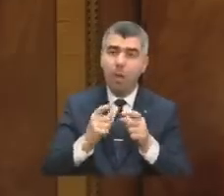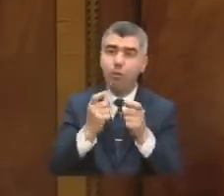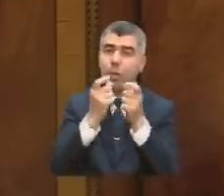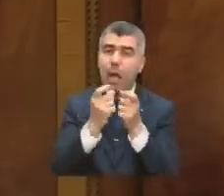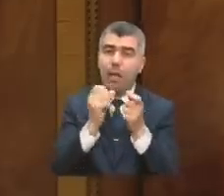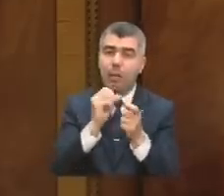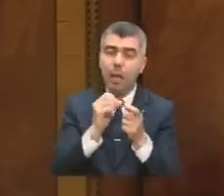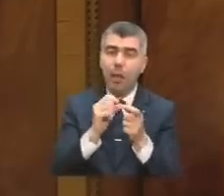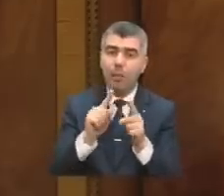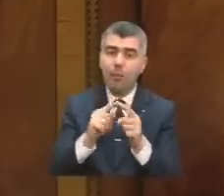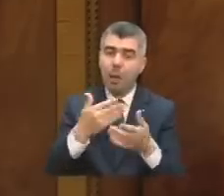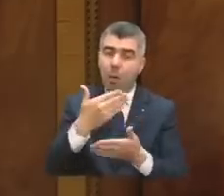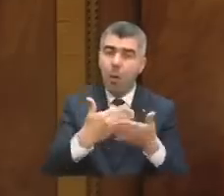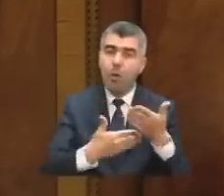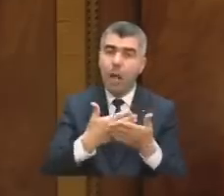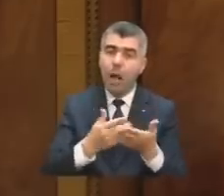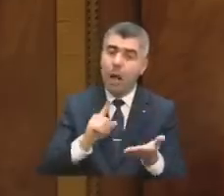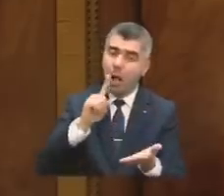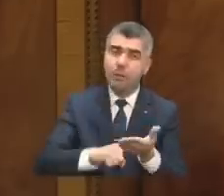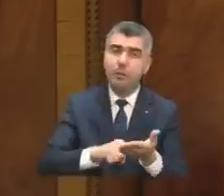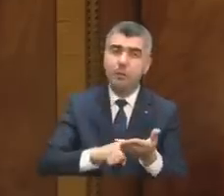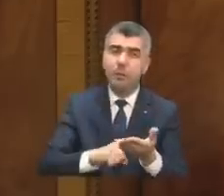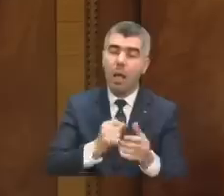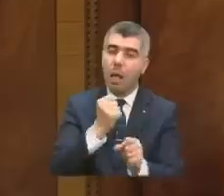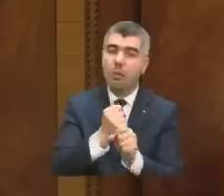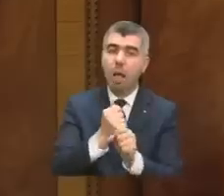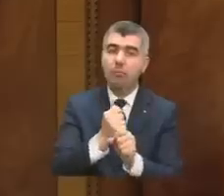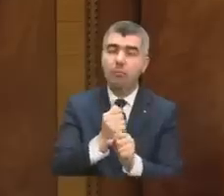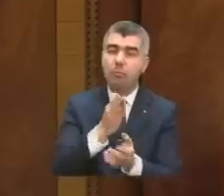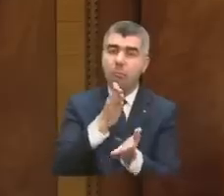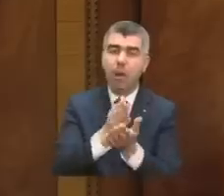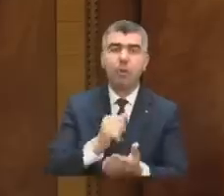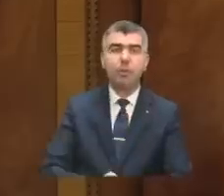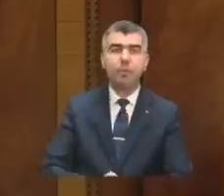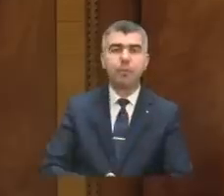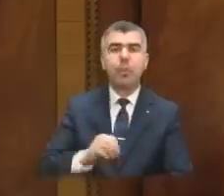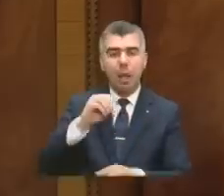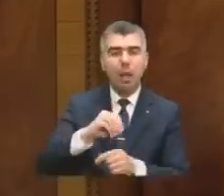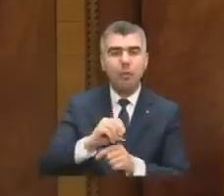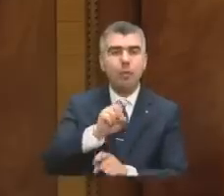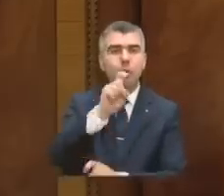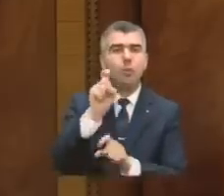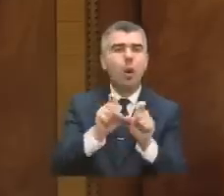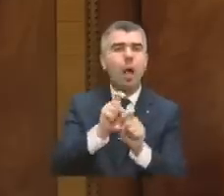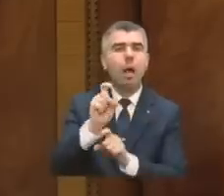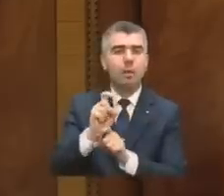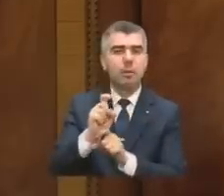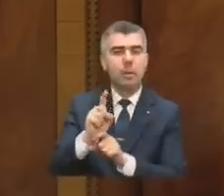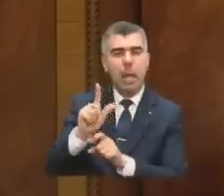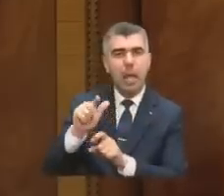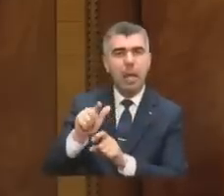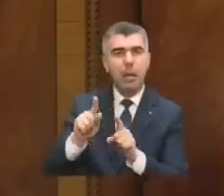بتنفيذ التزاماتها التعاقديه وشملت المسائله حالات اخرى